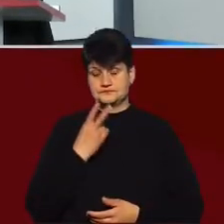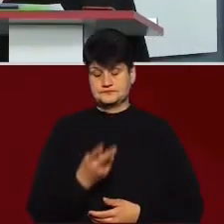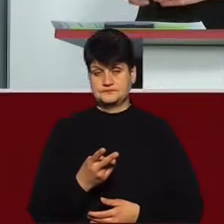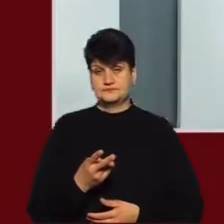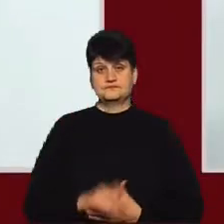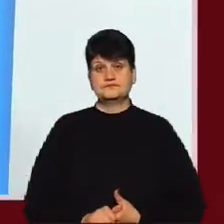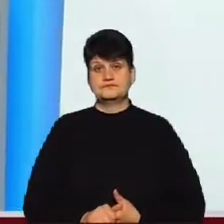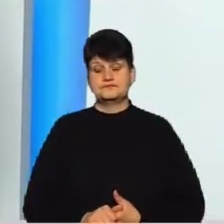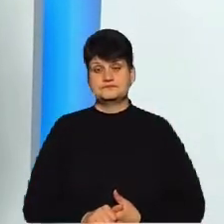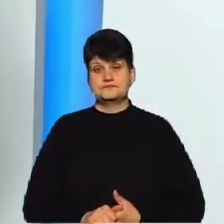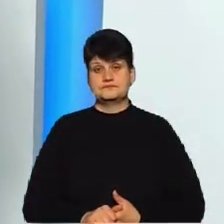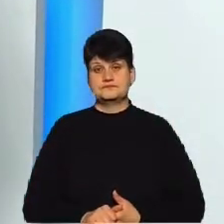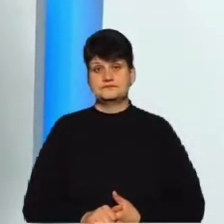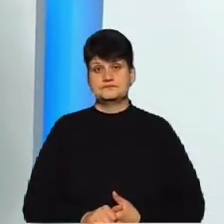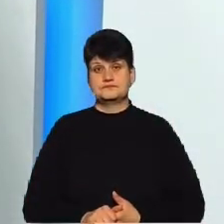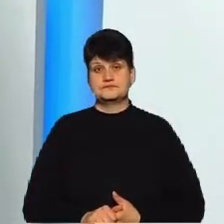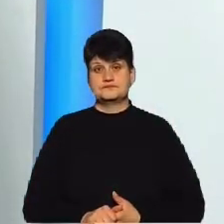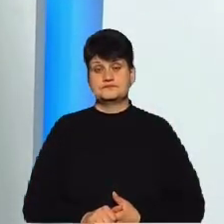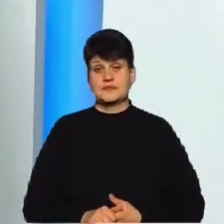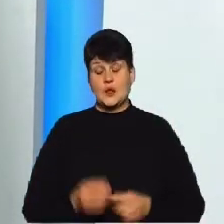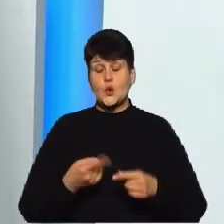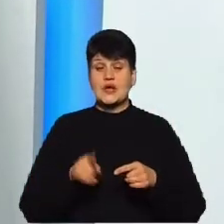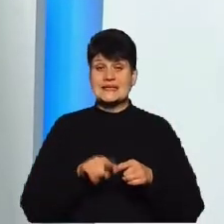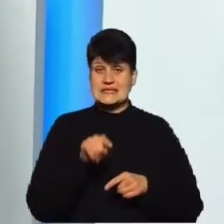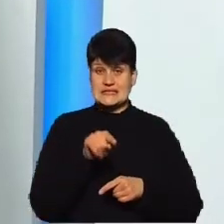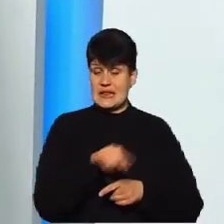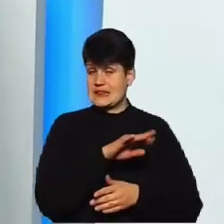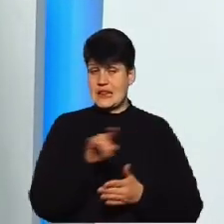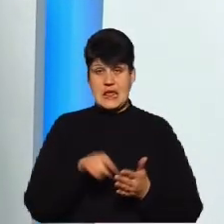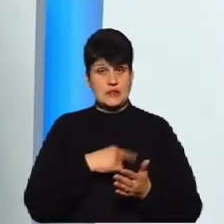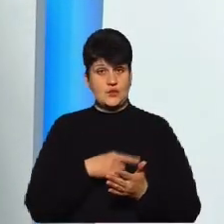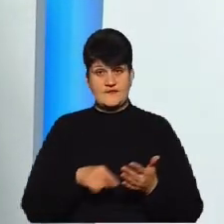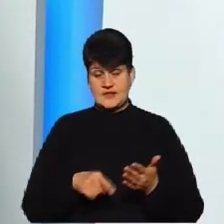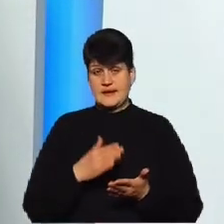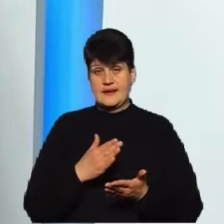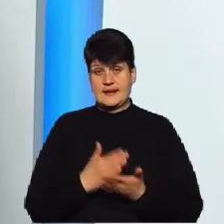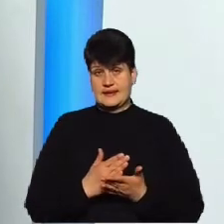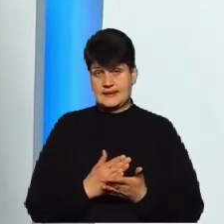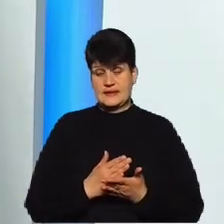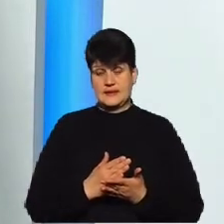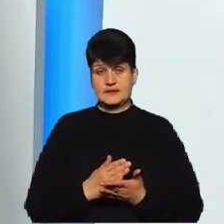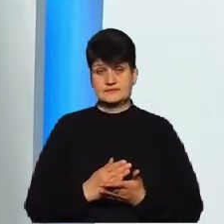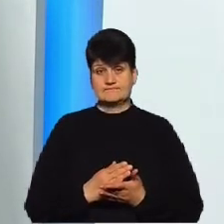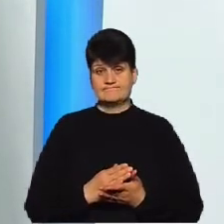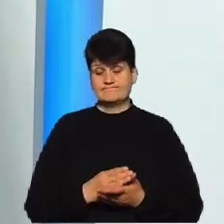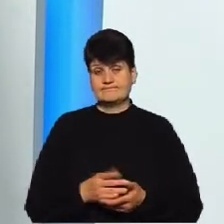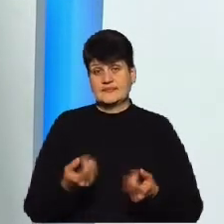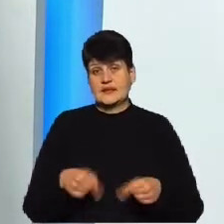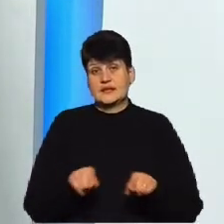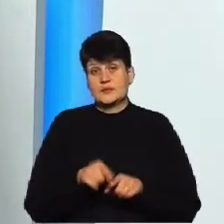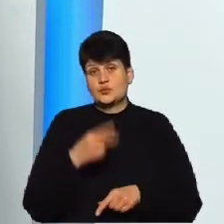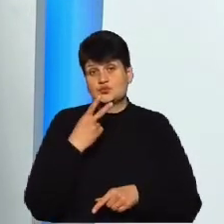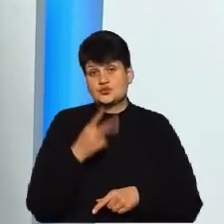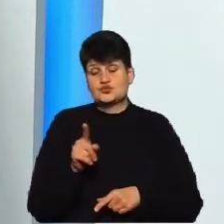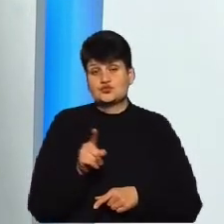недовіри. Тому оця недовіра є таким інтегральним показником щодо